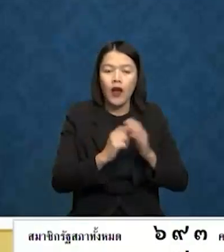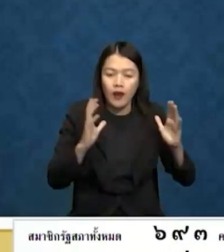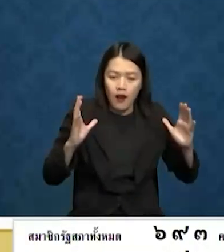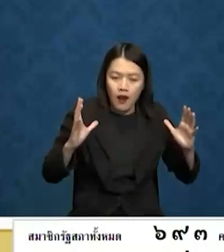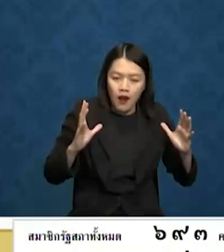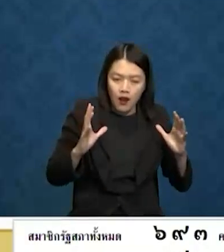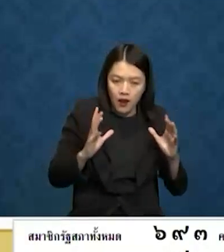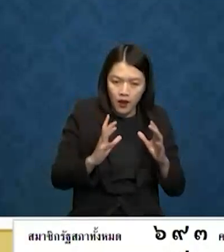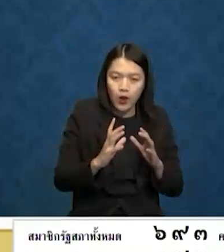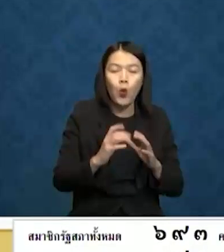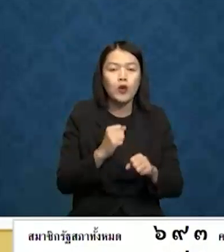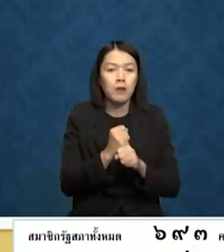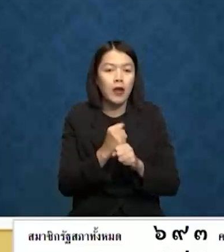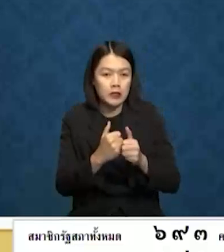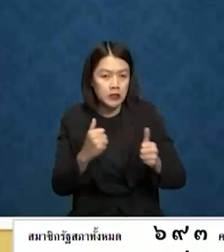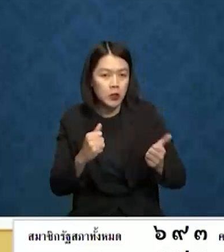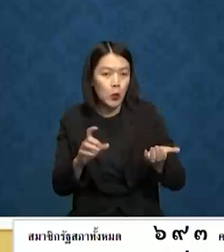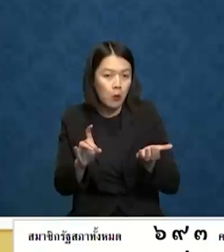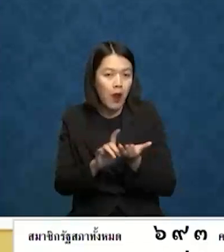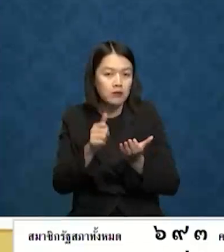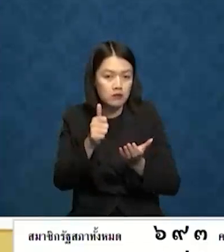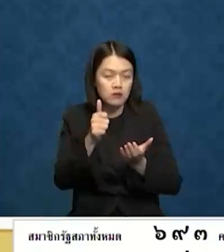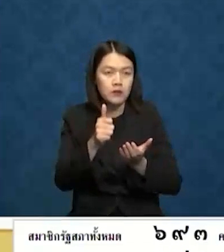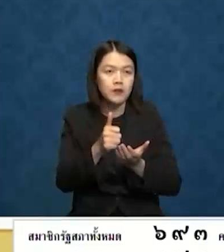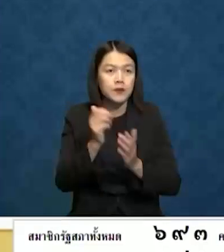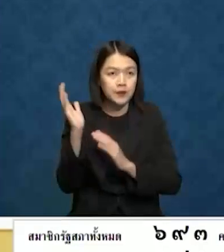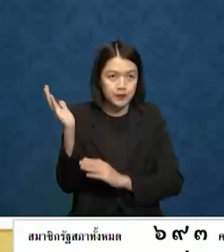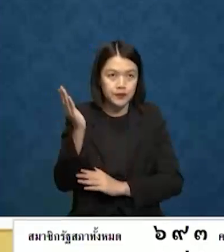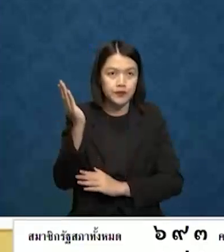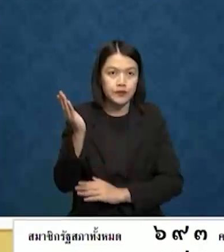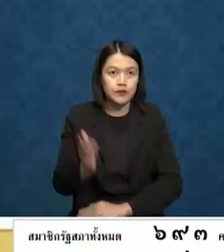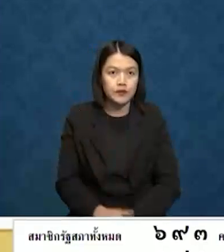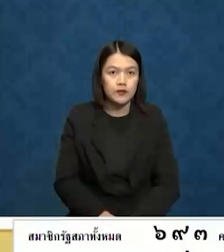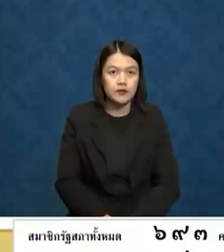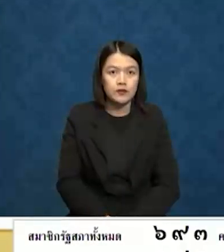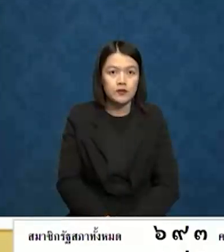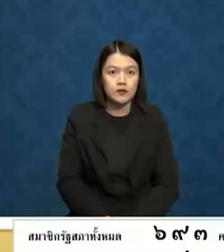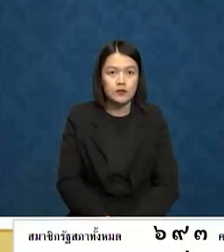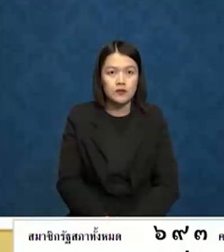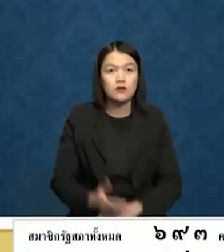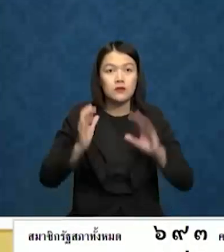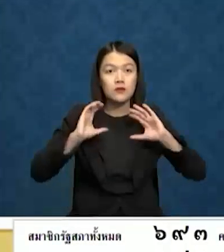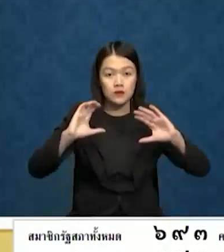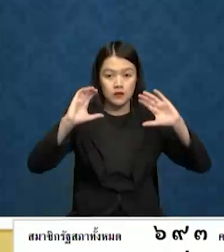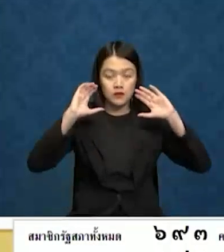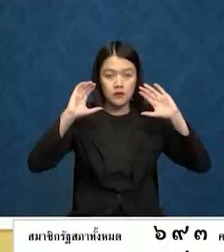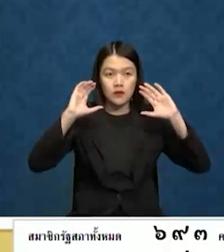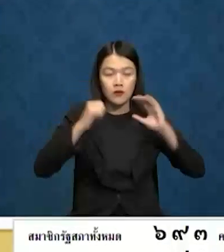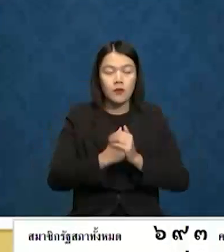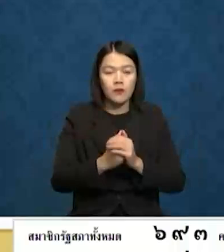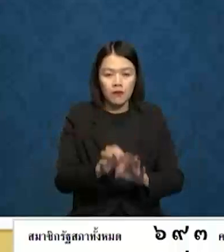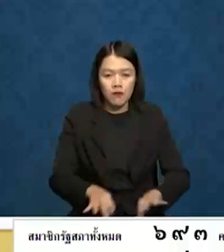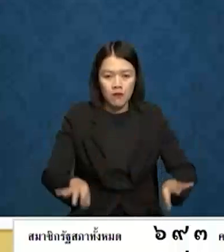งและมีประสิทธิภาพมากขึ้นผมขออนุญาตไว้หน้าถัดไปเนี่ยนะครับรัฐบาลนี้นะครับจ